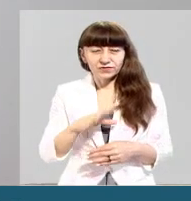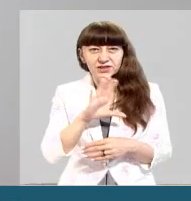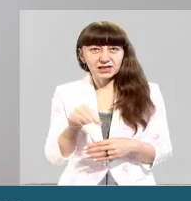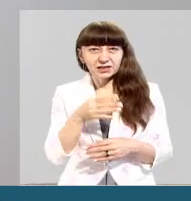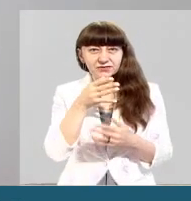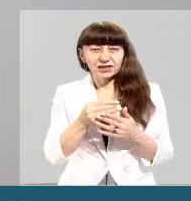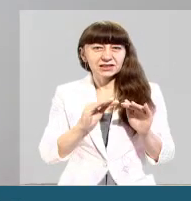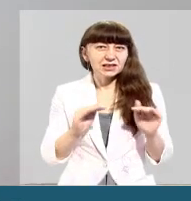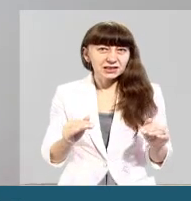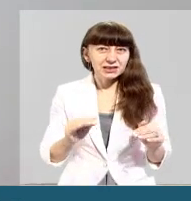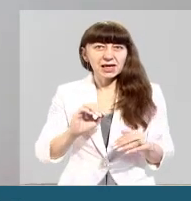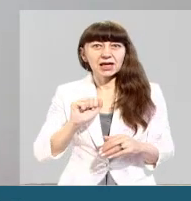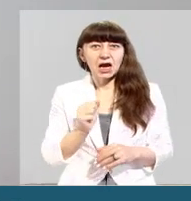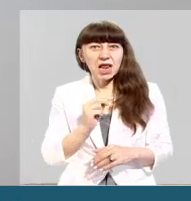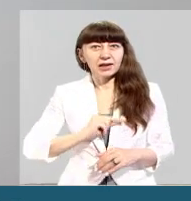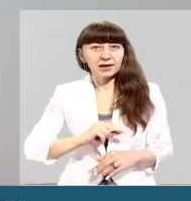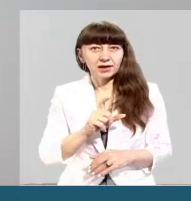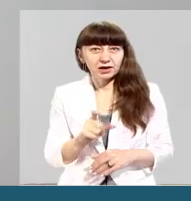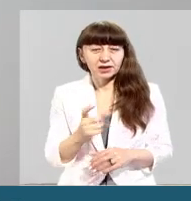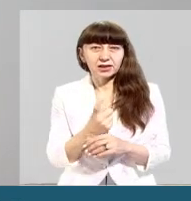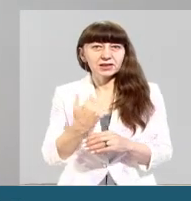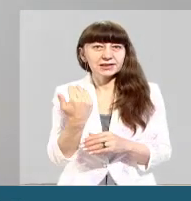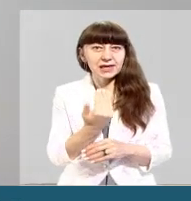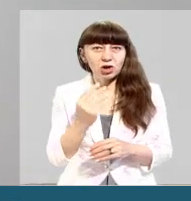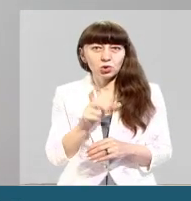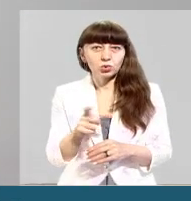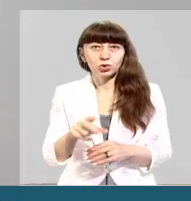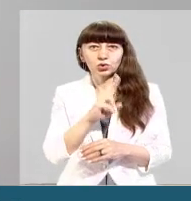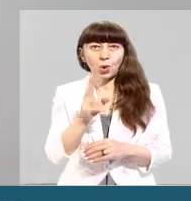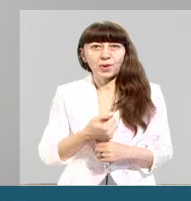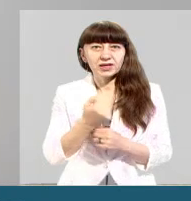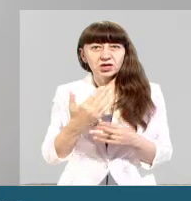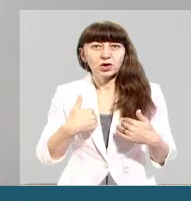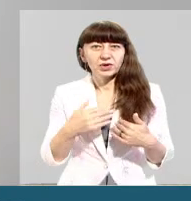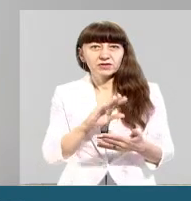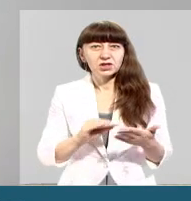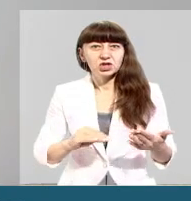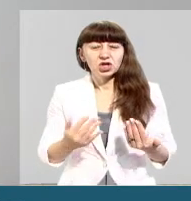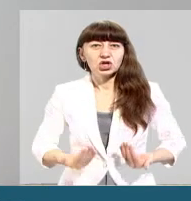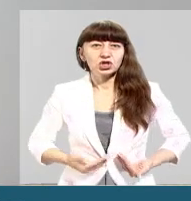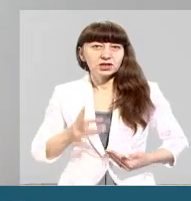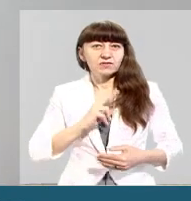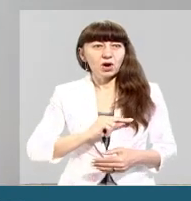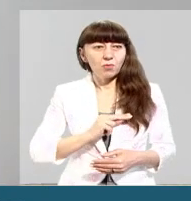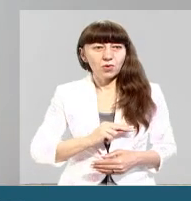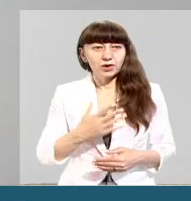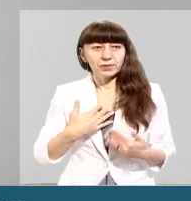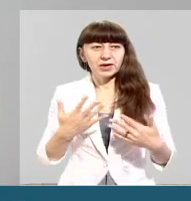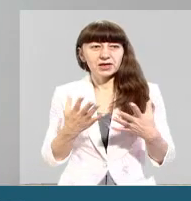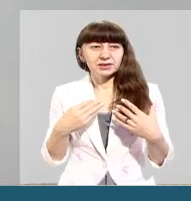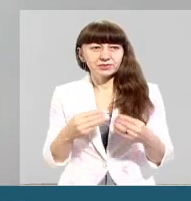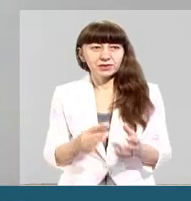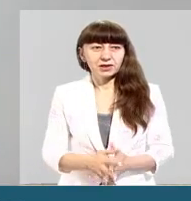своих детей, коллег, потому что это те люди, которые поддерживали меня в моей работе, ну и, конечно же, моя